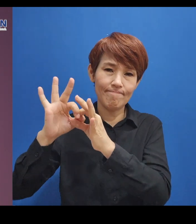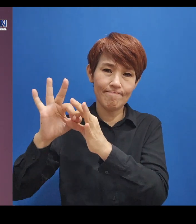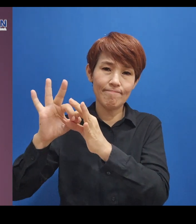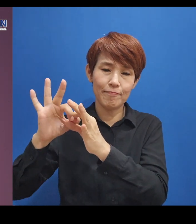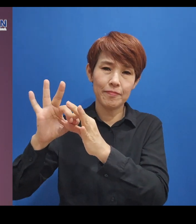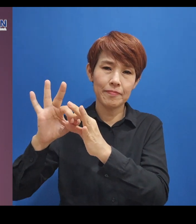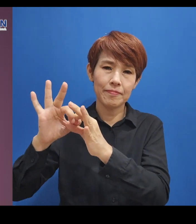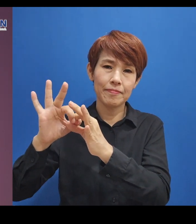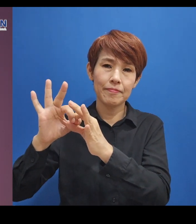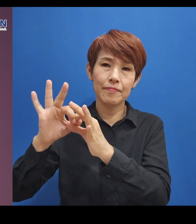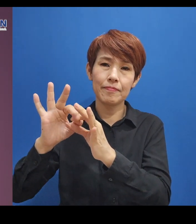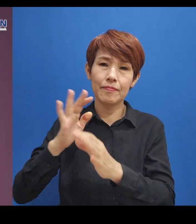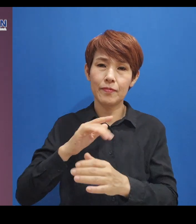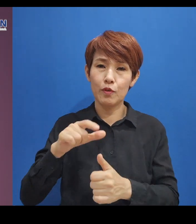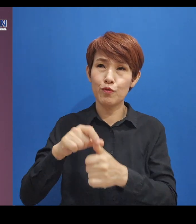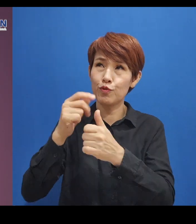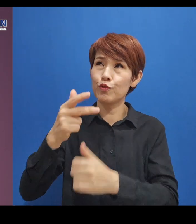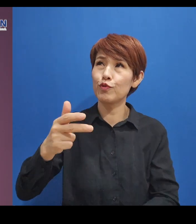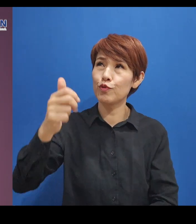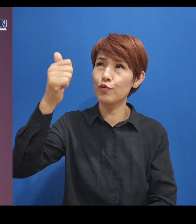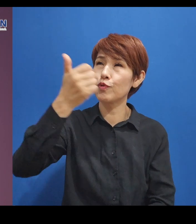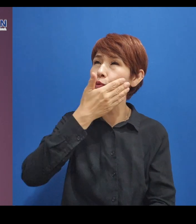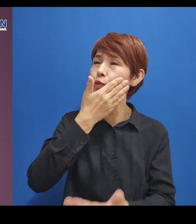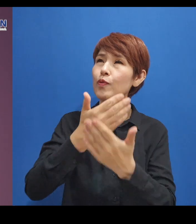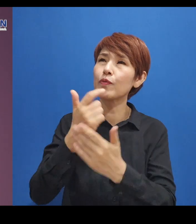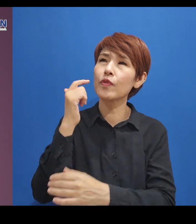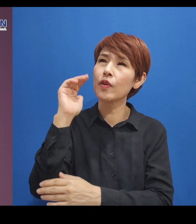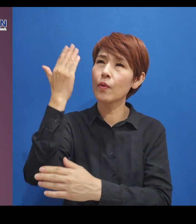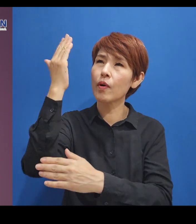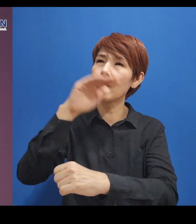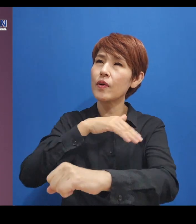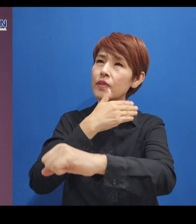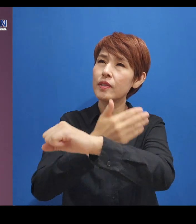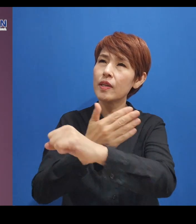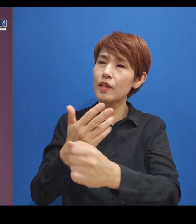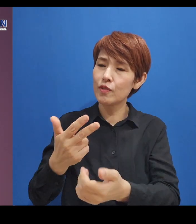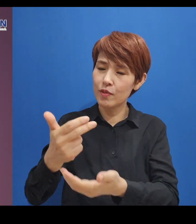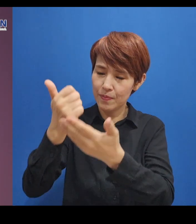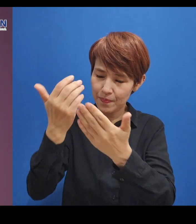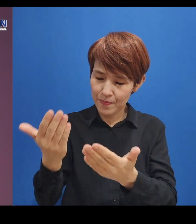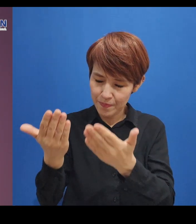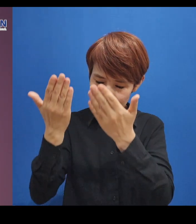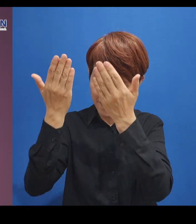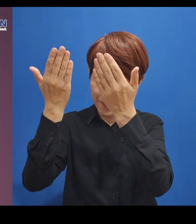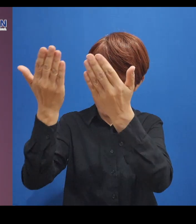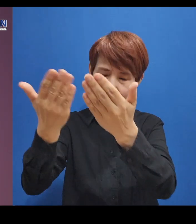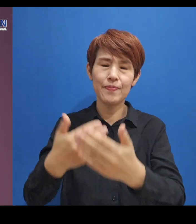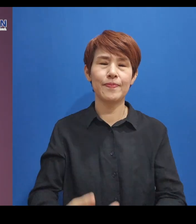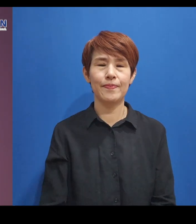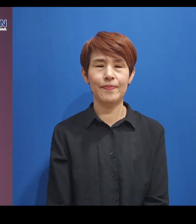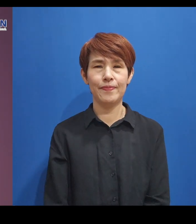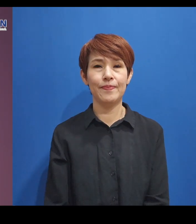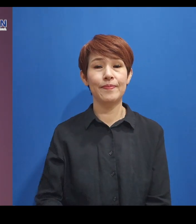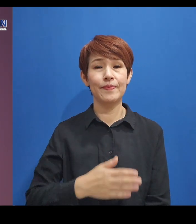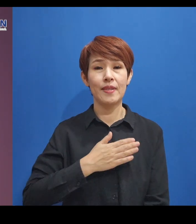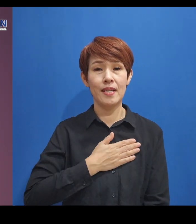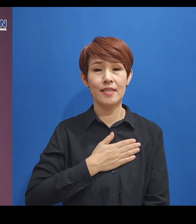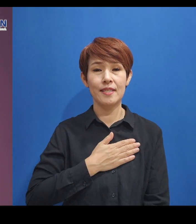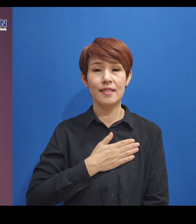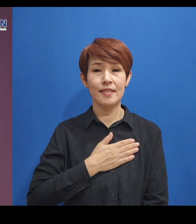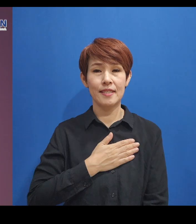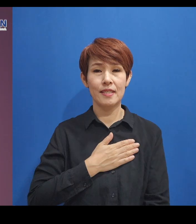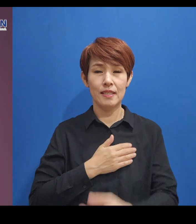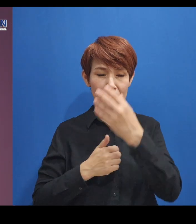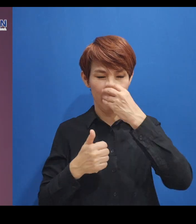나의 구주께 존귀, 영광, 모든 권세 주님 받으십시오. 저는 능력을